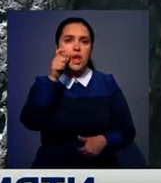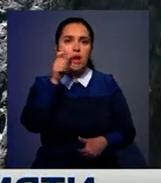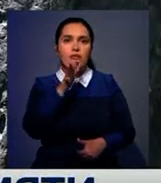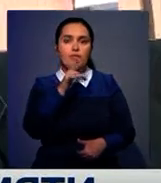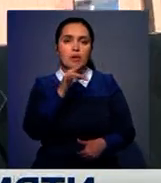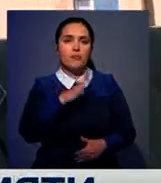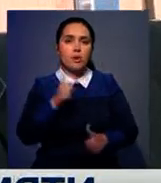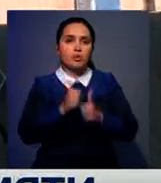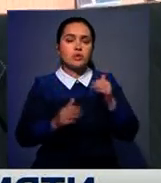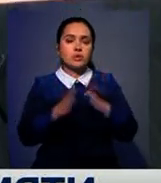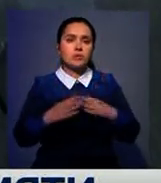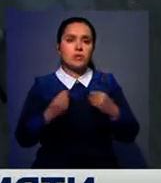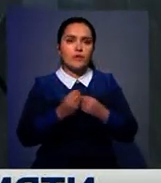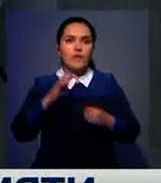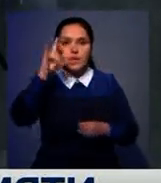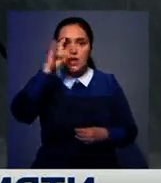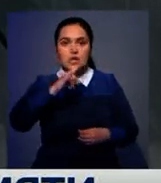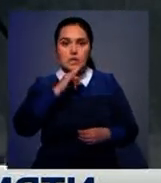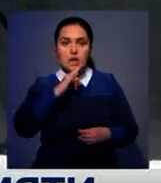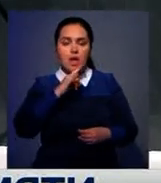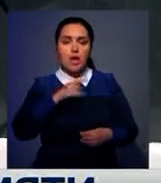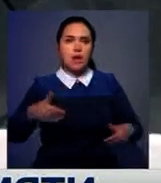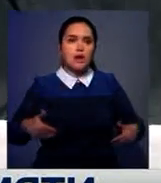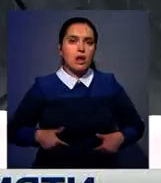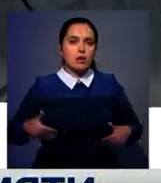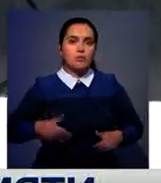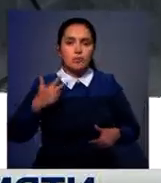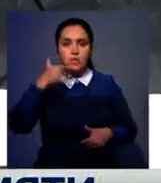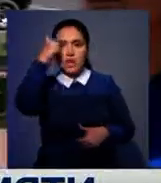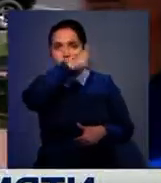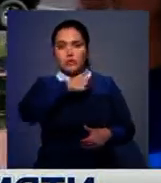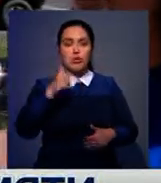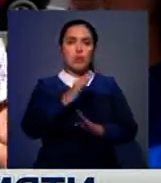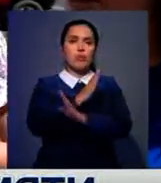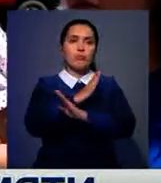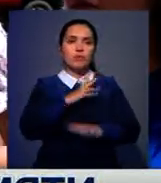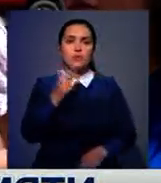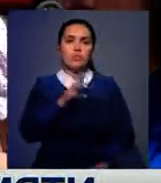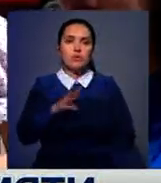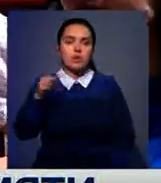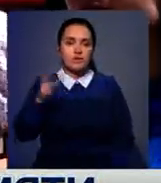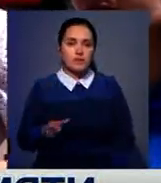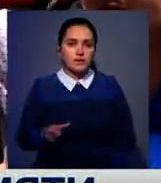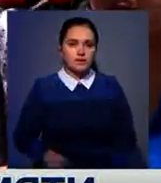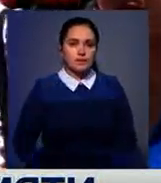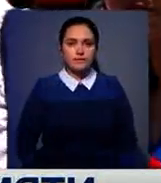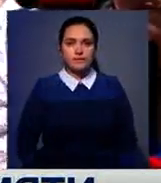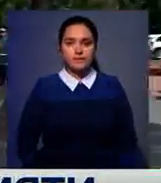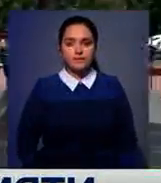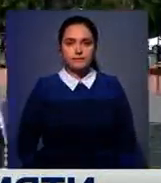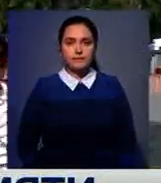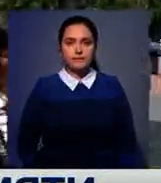режима затронули каждую семью в Казахстане. По некоторым данным, только Голодомор унес жизни более 2 миллионов человек.